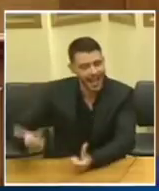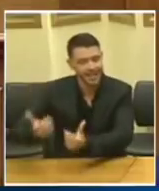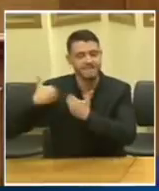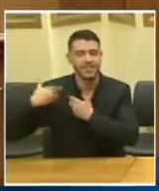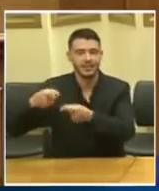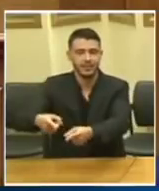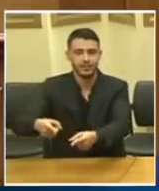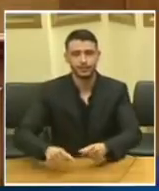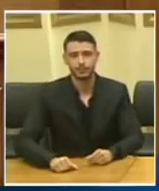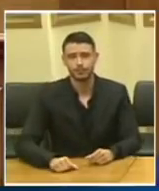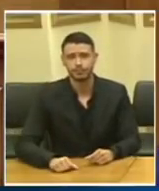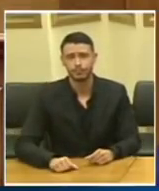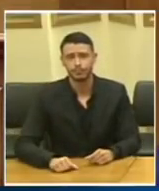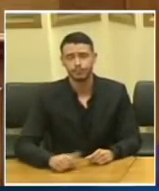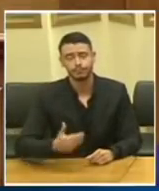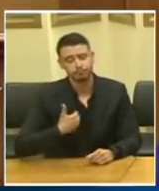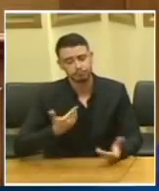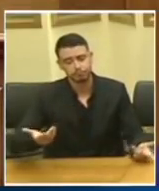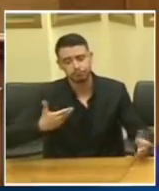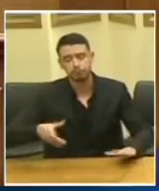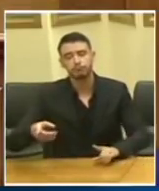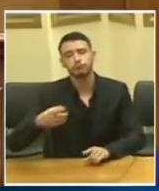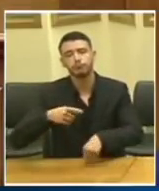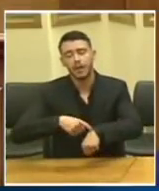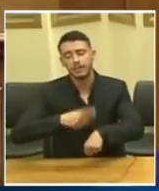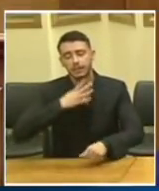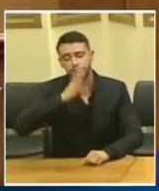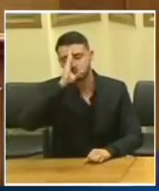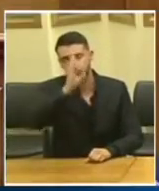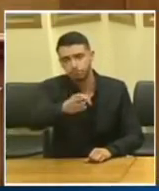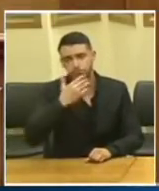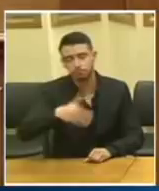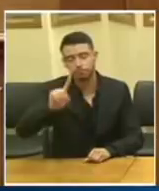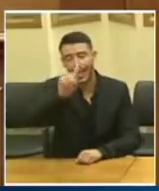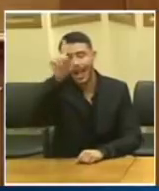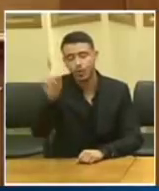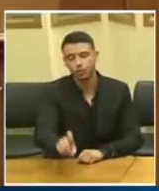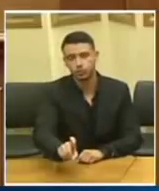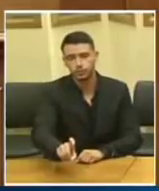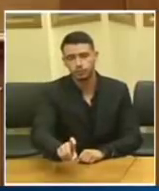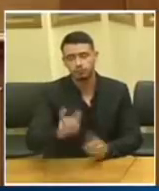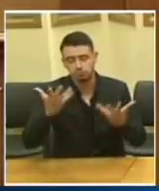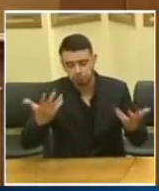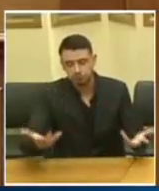Έρχομαι λοιπόν, κυρίες και κύριοι συνάδελφοι, και σας ρωτώ ευθέως. Έχουμε μπροστά μας μια συμφωνία.